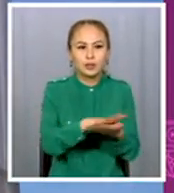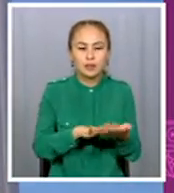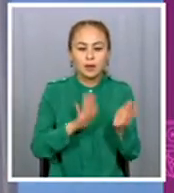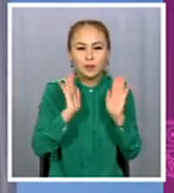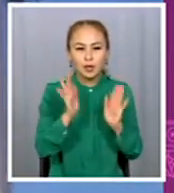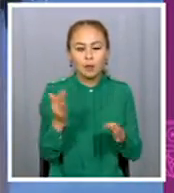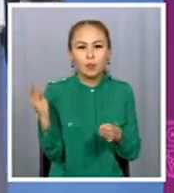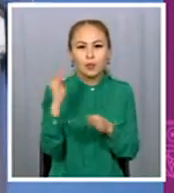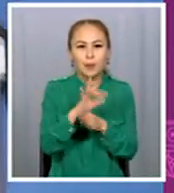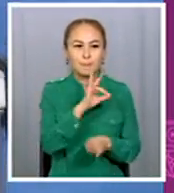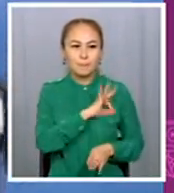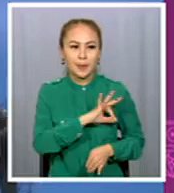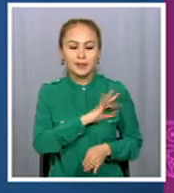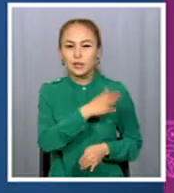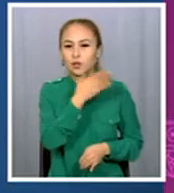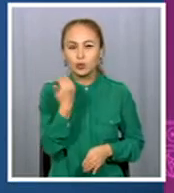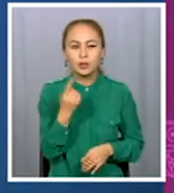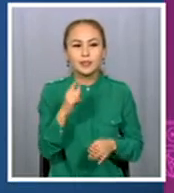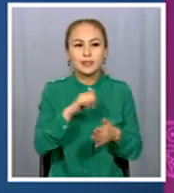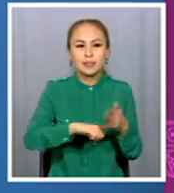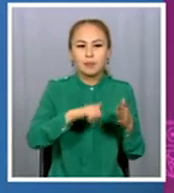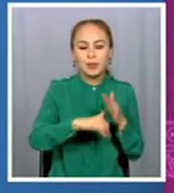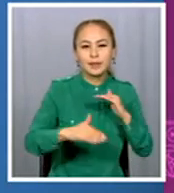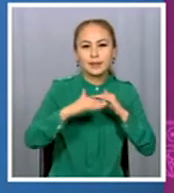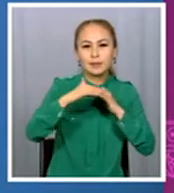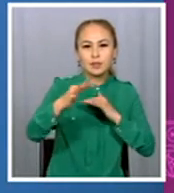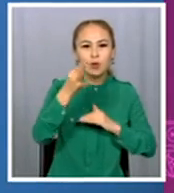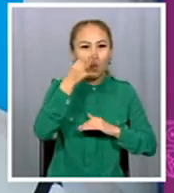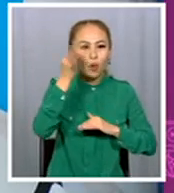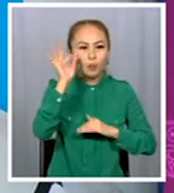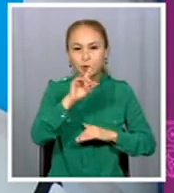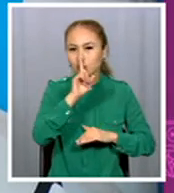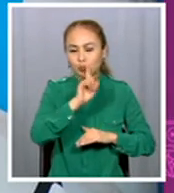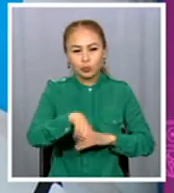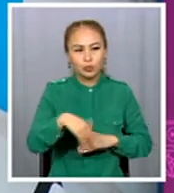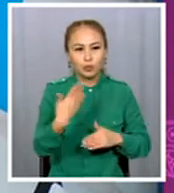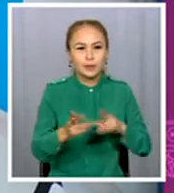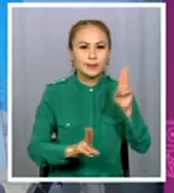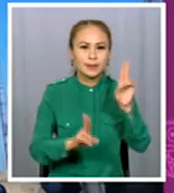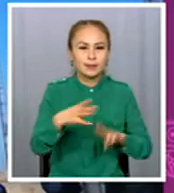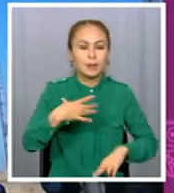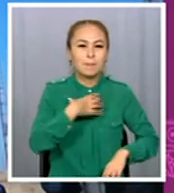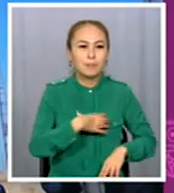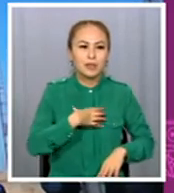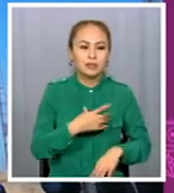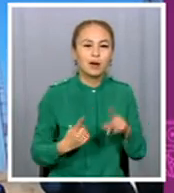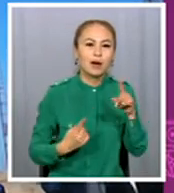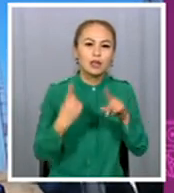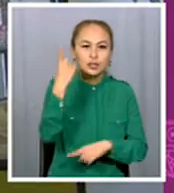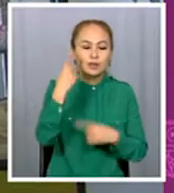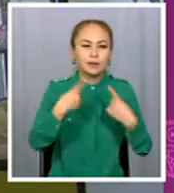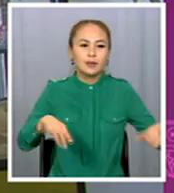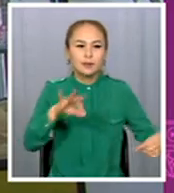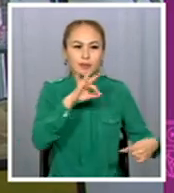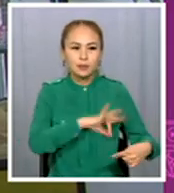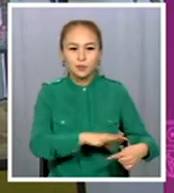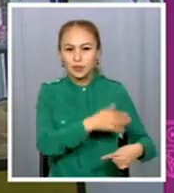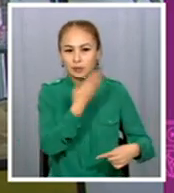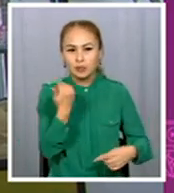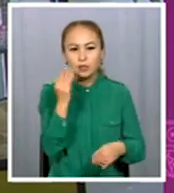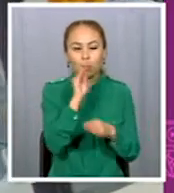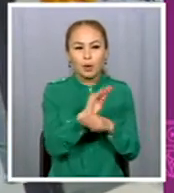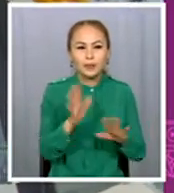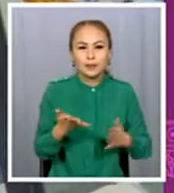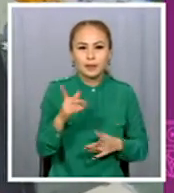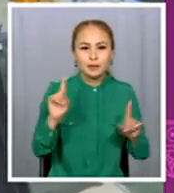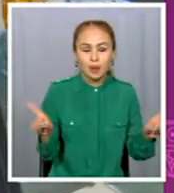бұдан пайда жоқ. Себебі еліміз тәжірибе жинақтай алмайды. Бұл стратегиялық маңызы бар ғарыш саласына тиімсіз. Осы сала дамитын